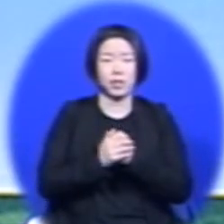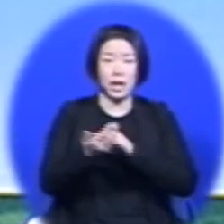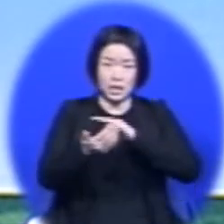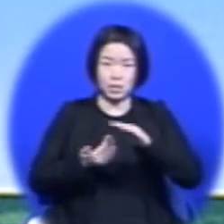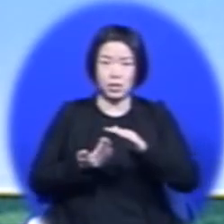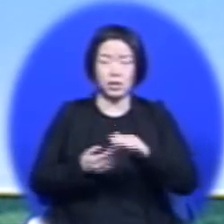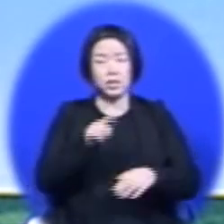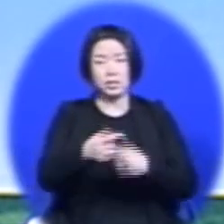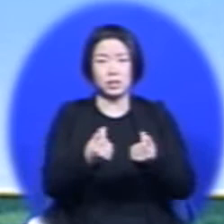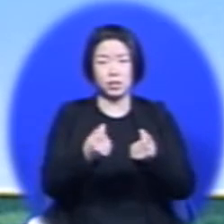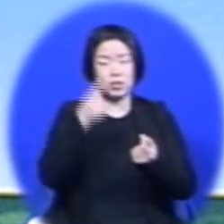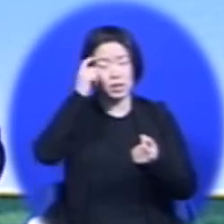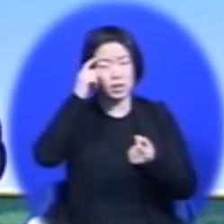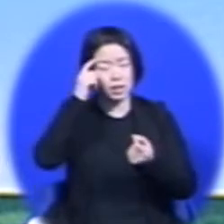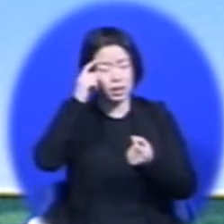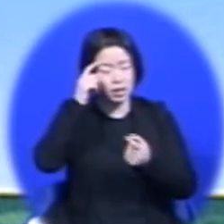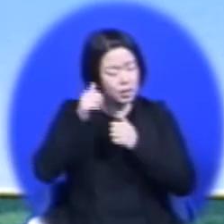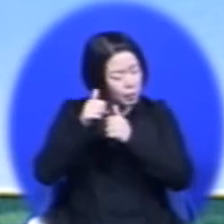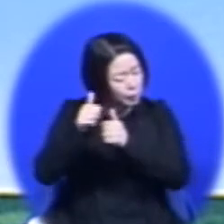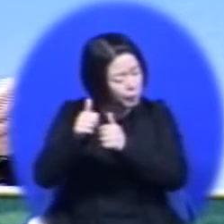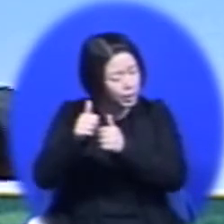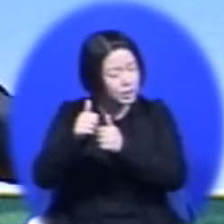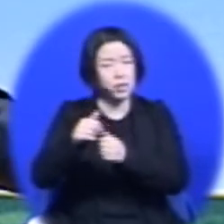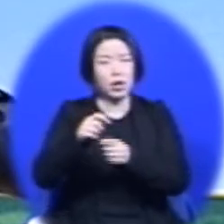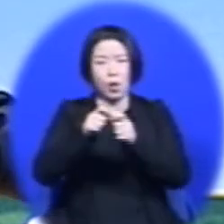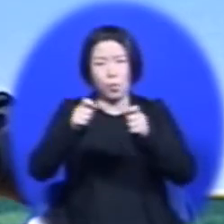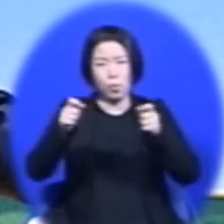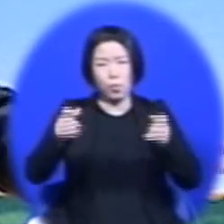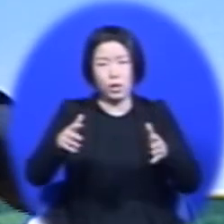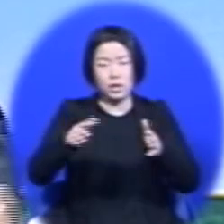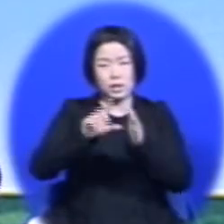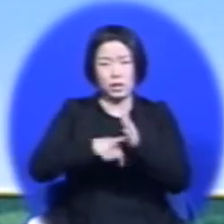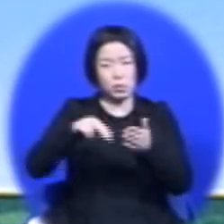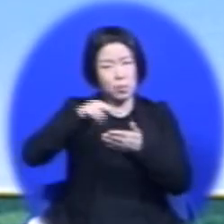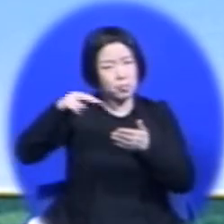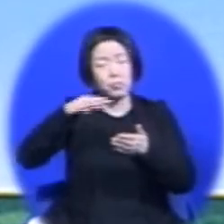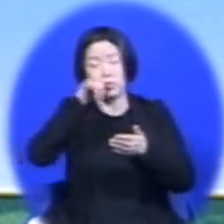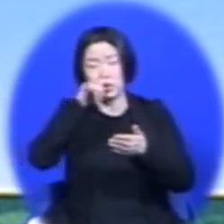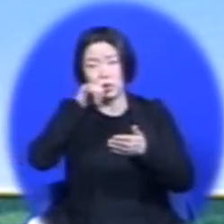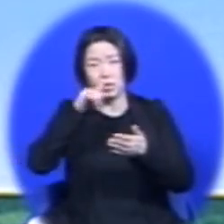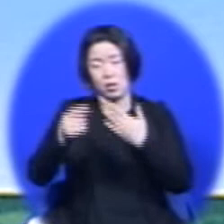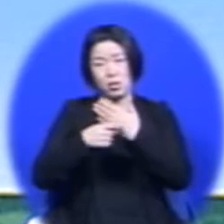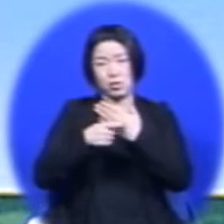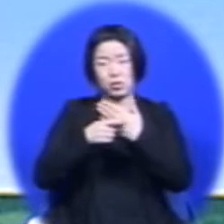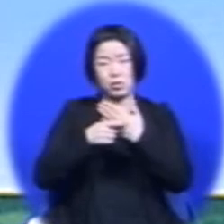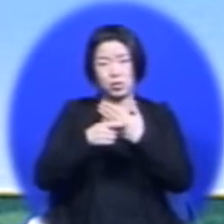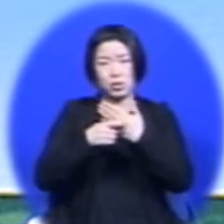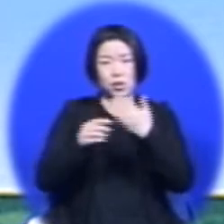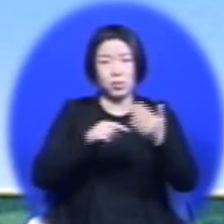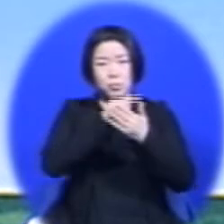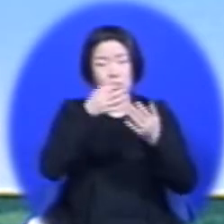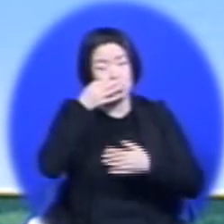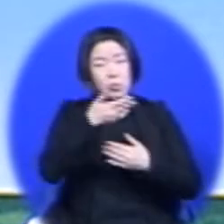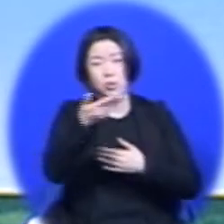전에는 그런 생각에 사로잡혀서 굉장히 오랜 시간 동안 방황했었습니다. 겉으로 드러내지 않으면서도